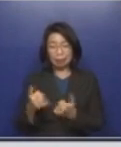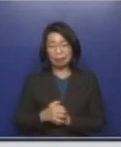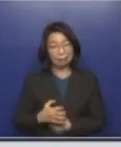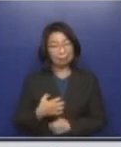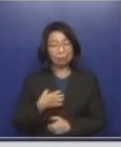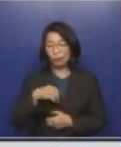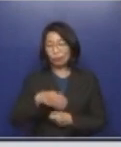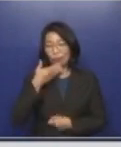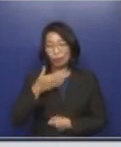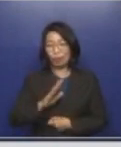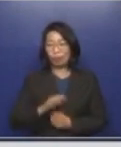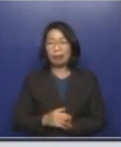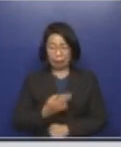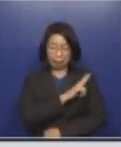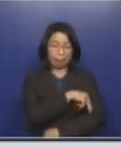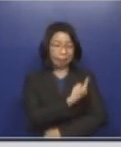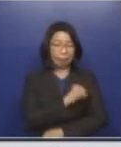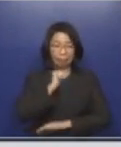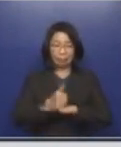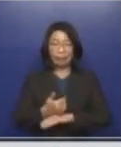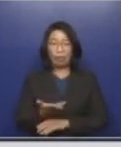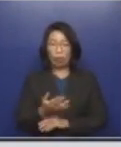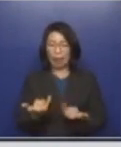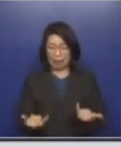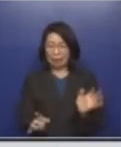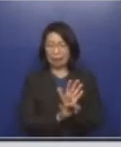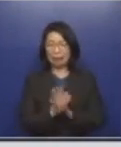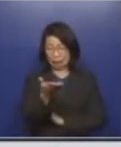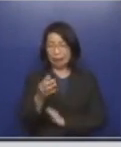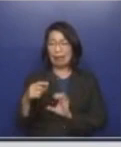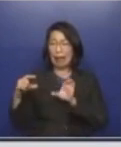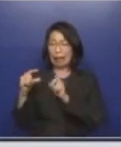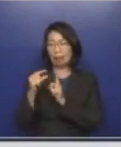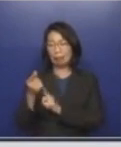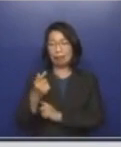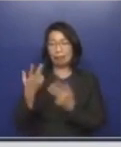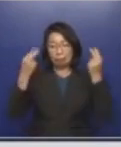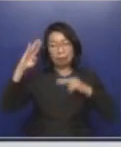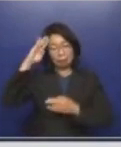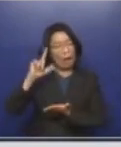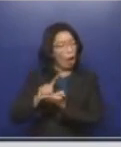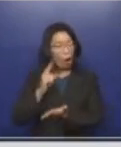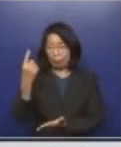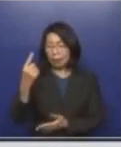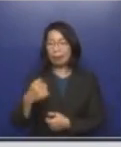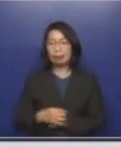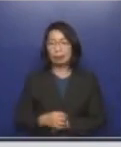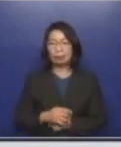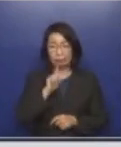นเนี่ยคงจะเห็นด้วยกับผมนะครับขอสไลด์อันสุดท้ายครับอันนี้ครับประเทศชาติเดินได้แน่นอนครับไม่ต้องเหมือนกับนิวซีแลน